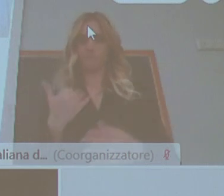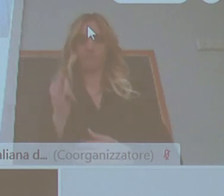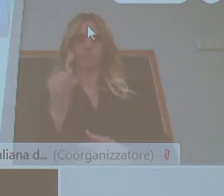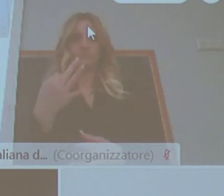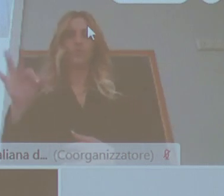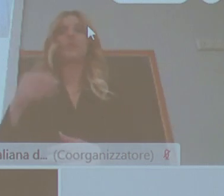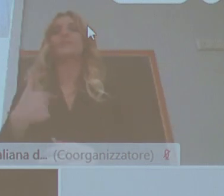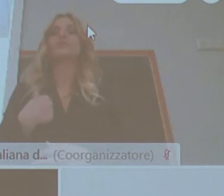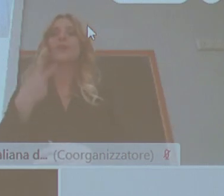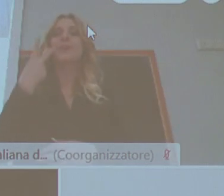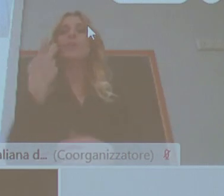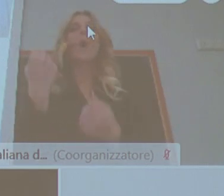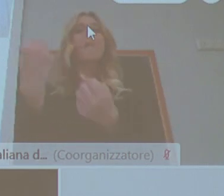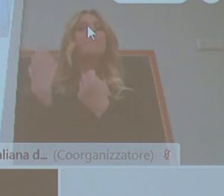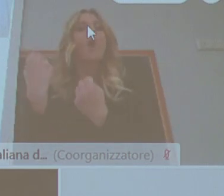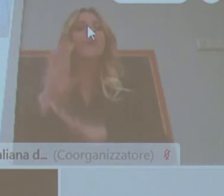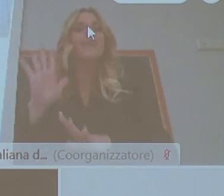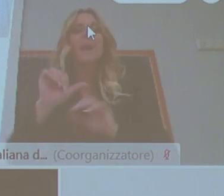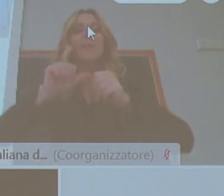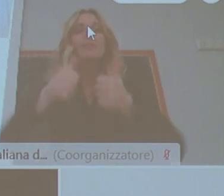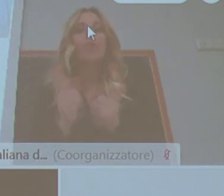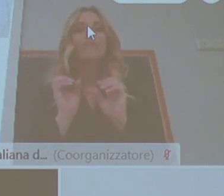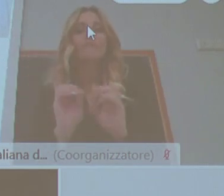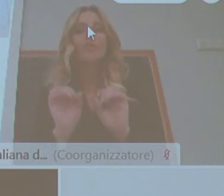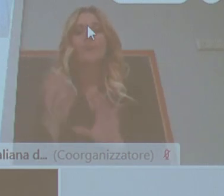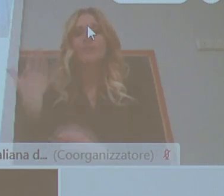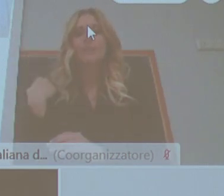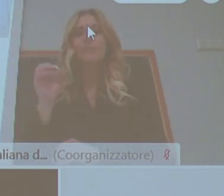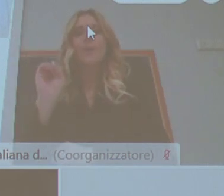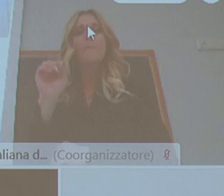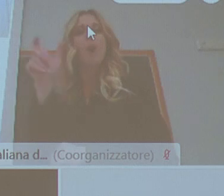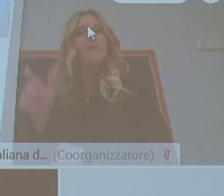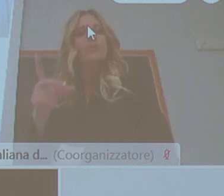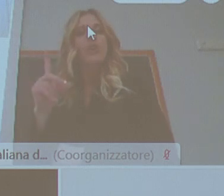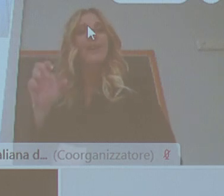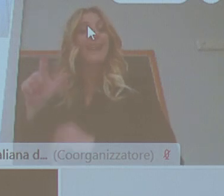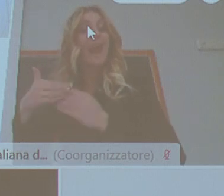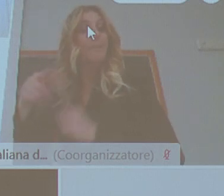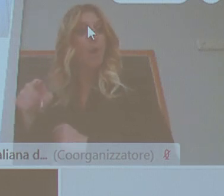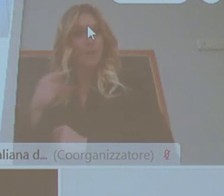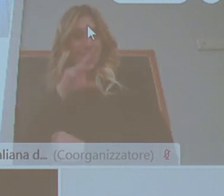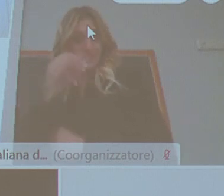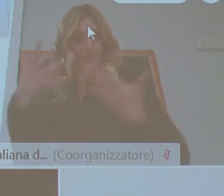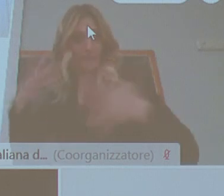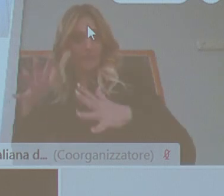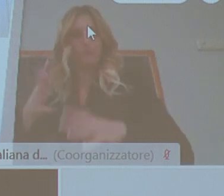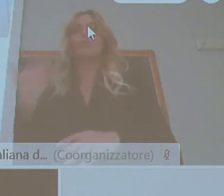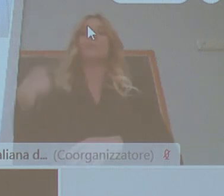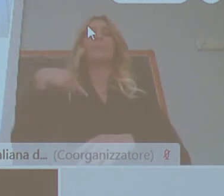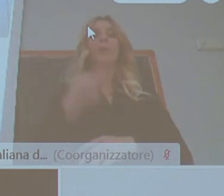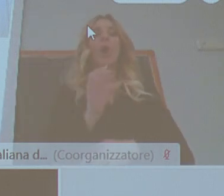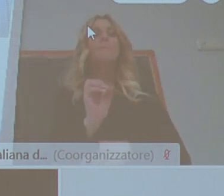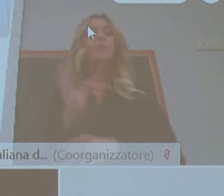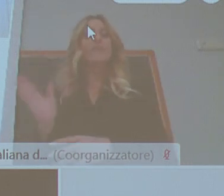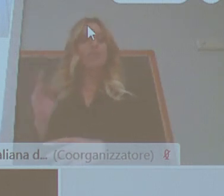al potenziamento della formazione di cui ha parlato il professor Della Porta, la professoressa Mandanici rilanciava dicendo